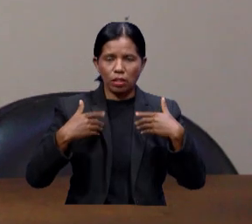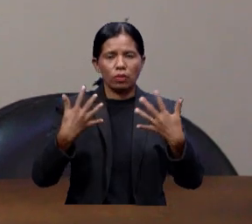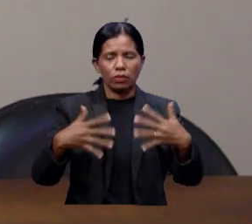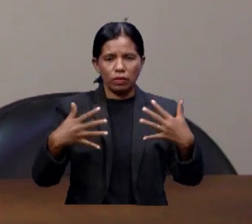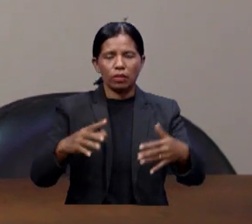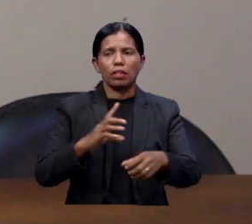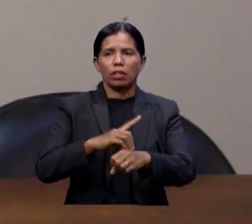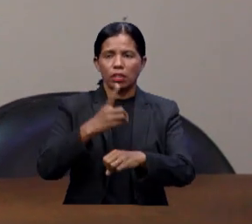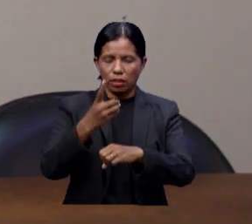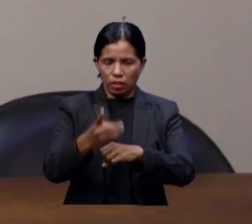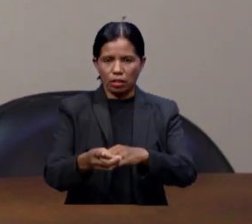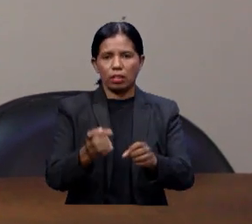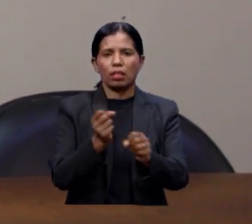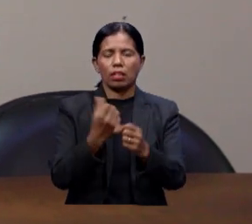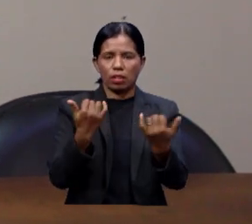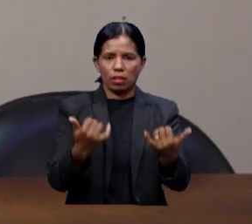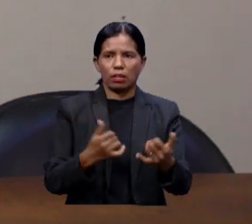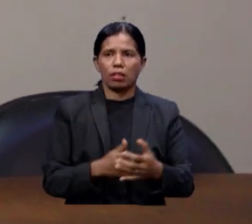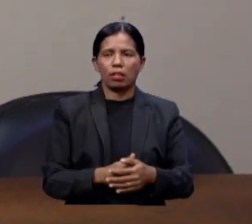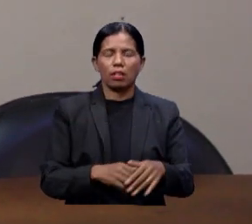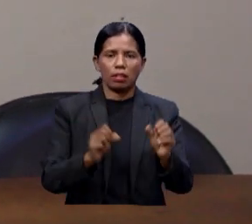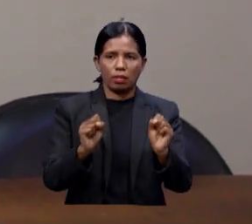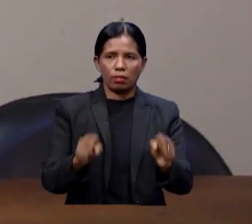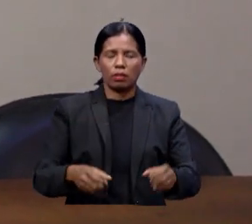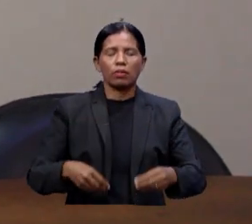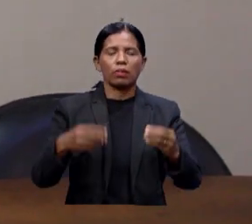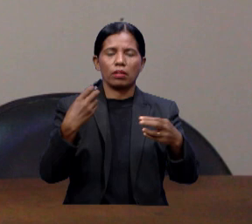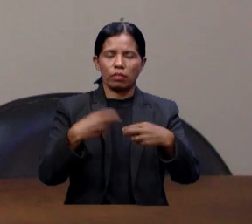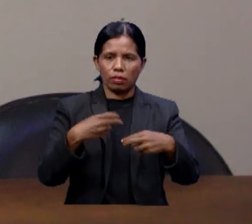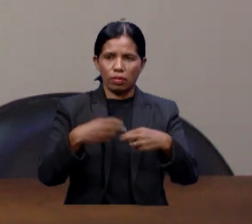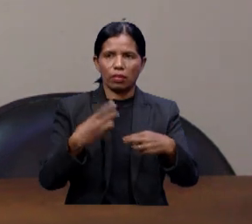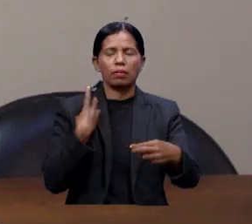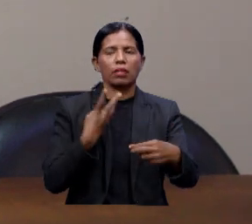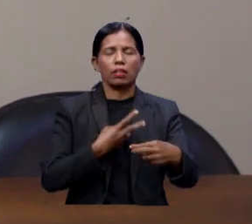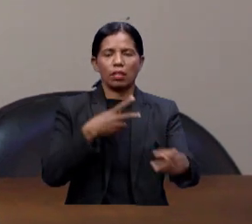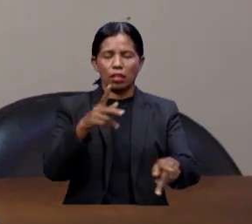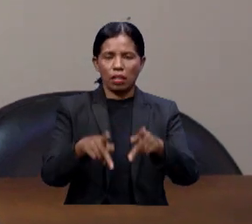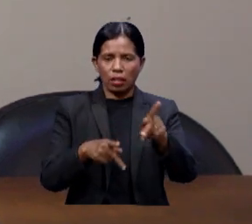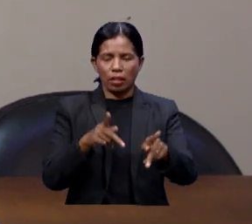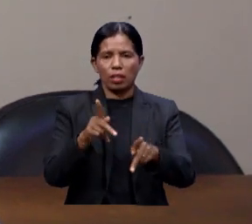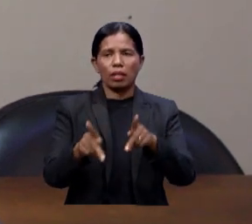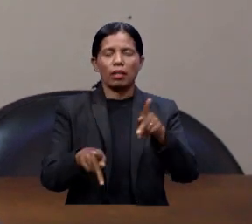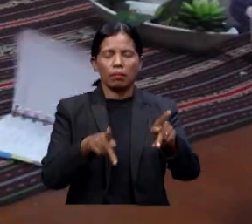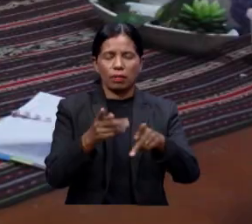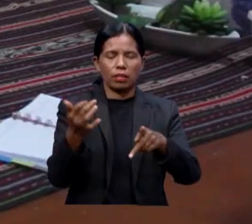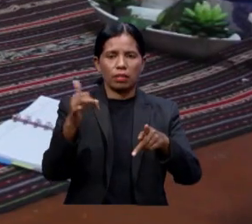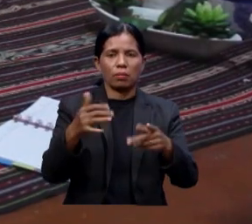desaster naturais ida ne maka bele foi impacto baitanya aliman sira ne be maka